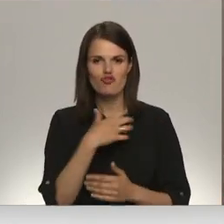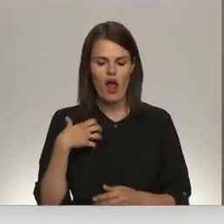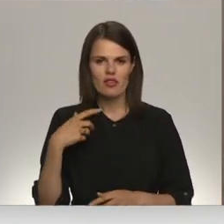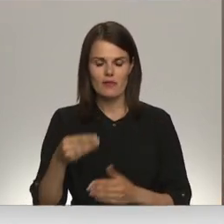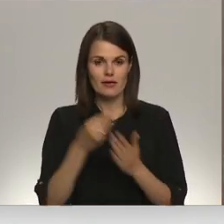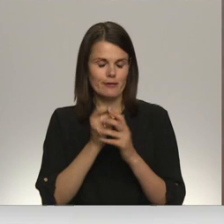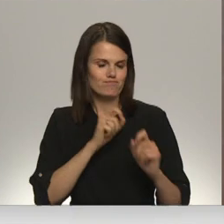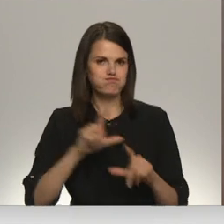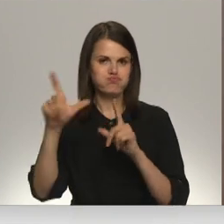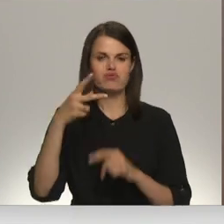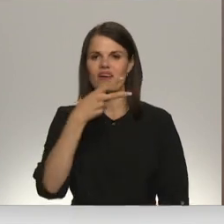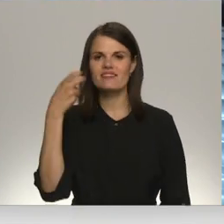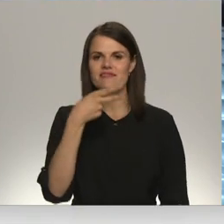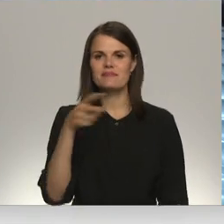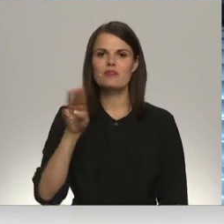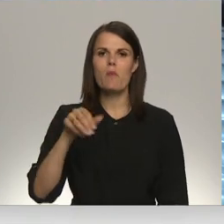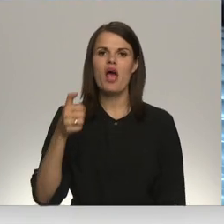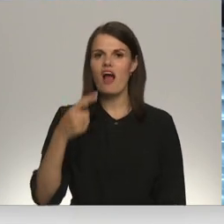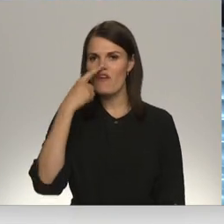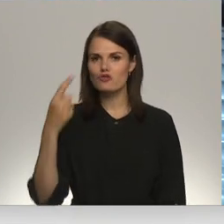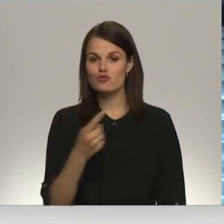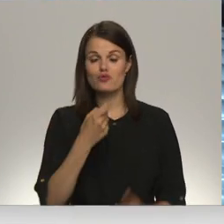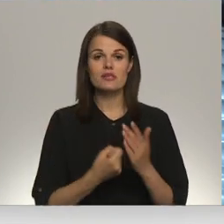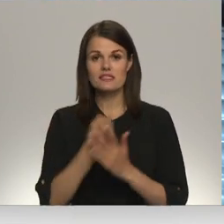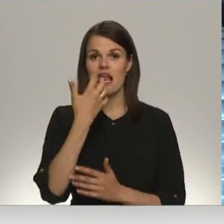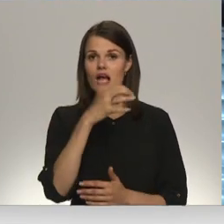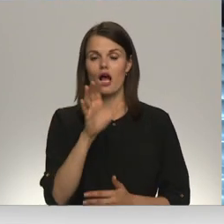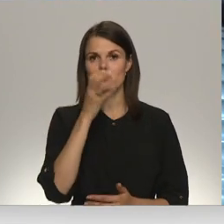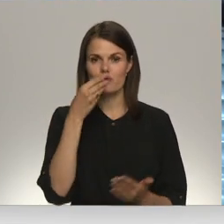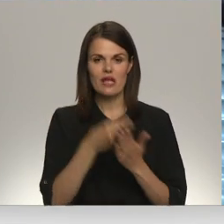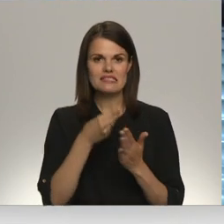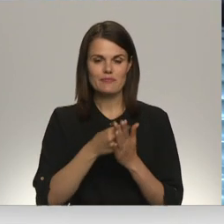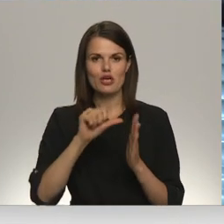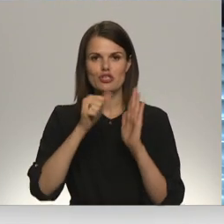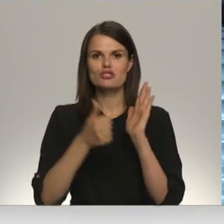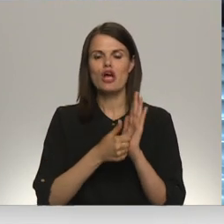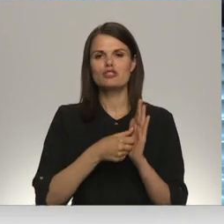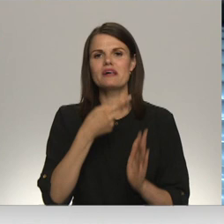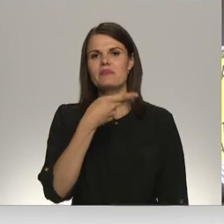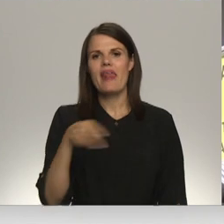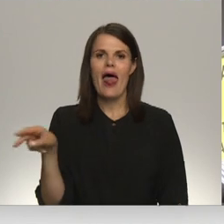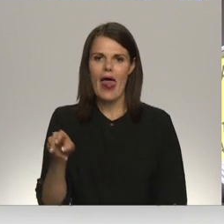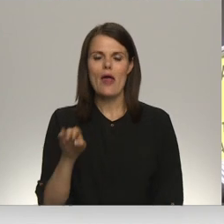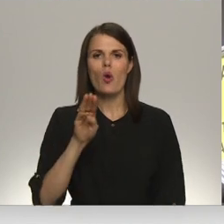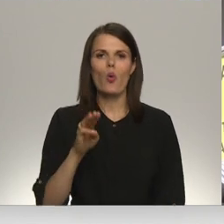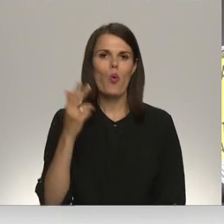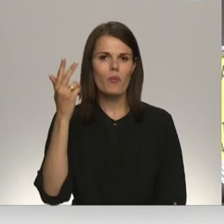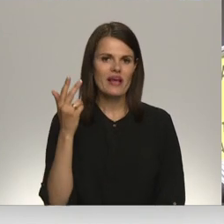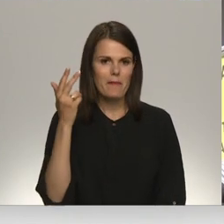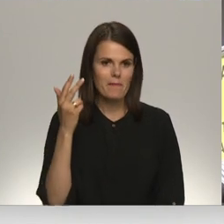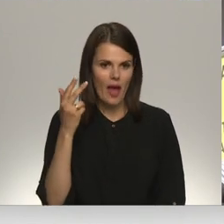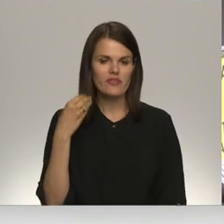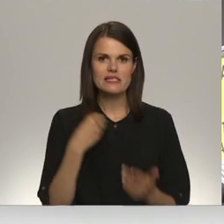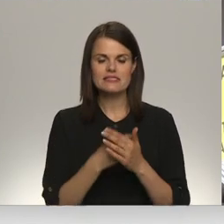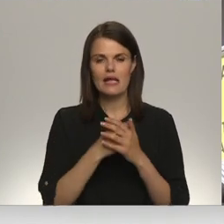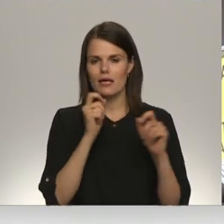jau 200 eiro par megavatu stundu, līdz ar ko karstā ūdens izmaksas ir 16 eiro par kubikmetru. Tarifa kāpums